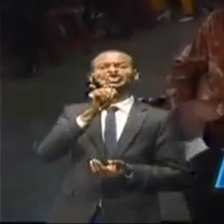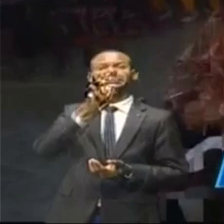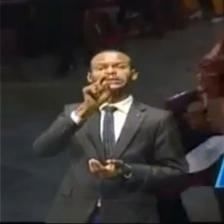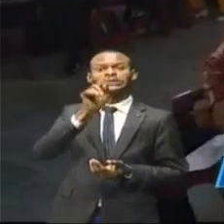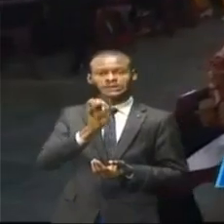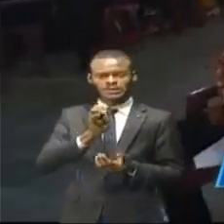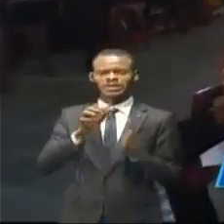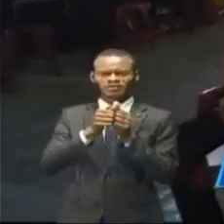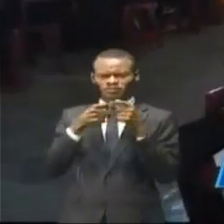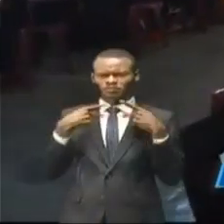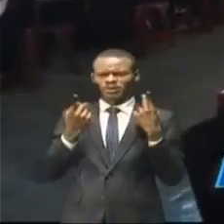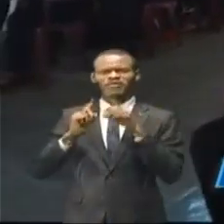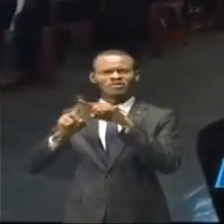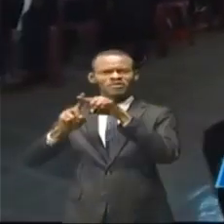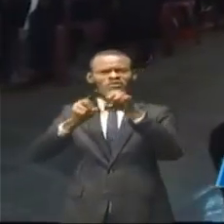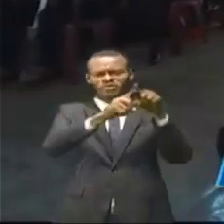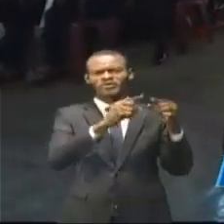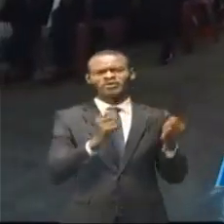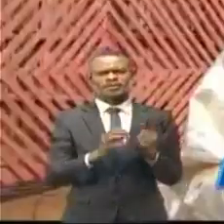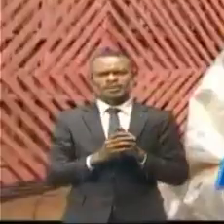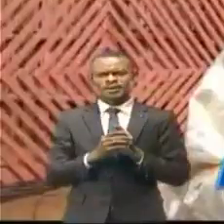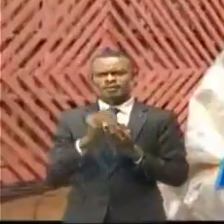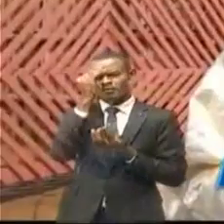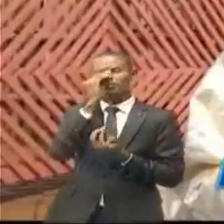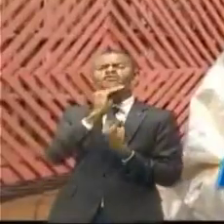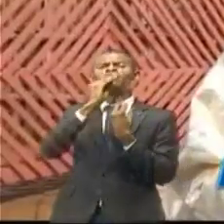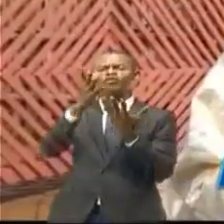puissent accueillir cette bonne nouvelle